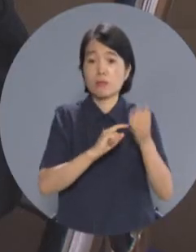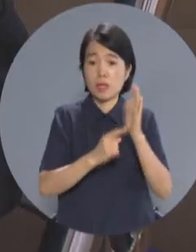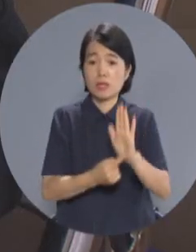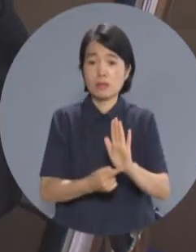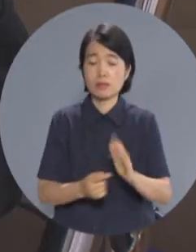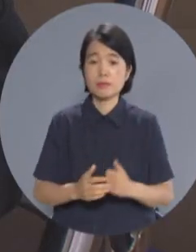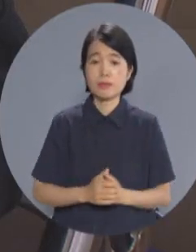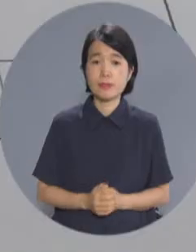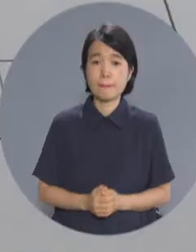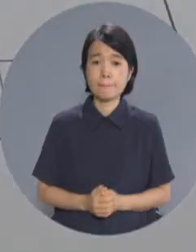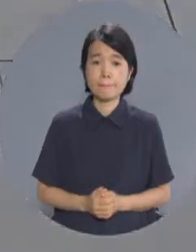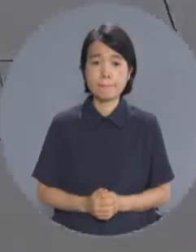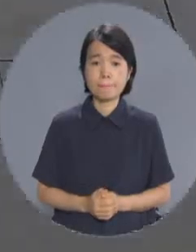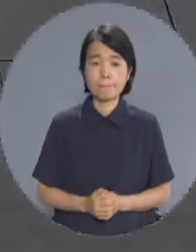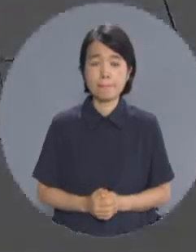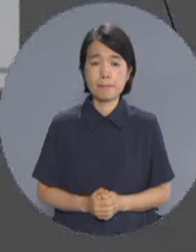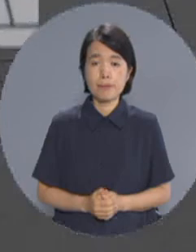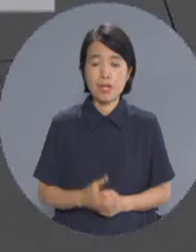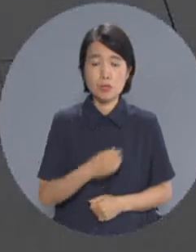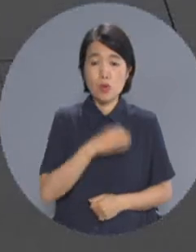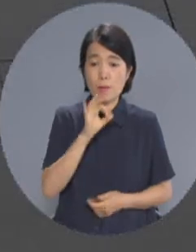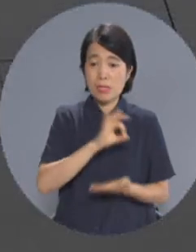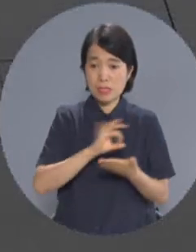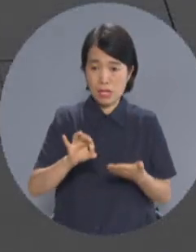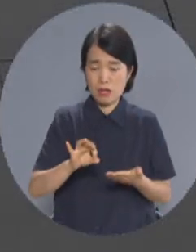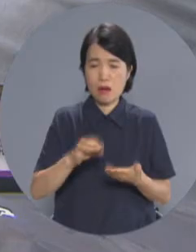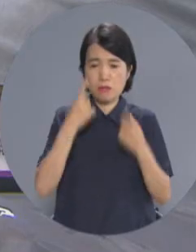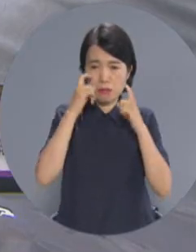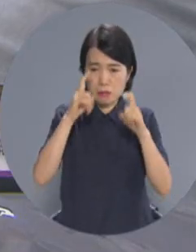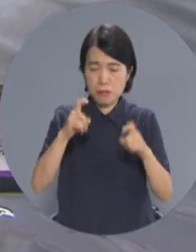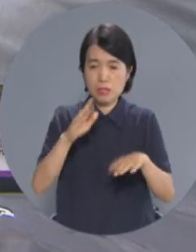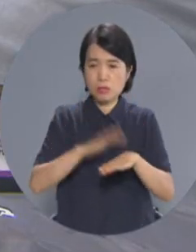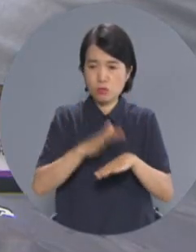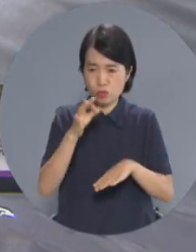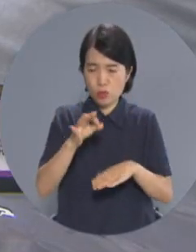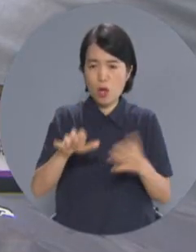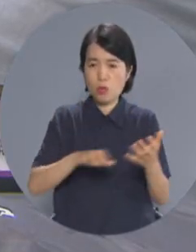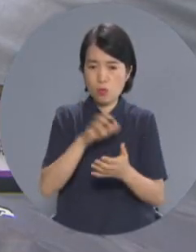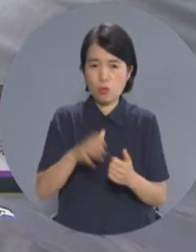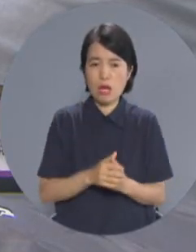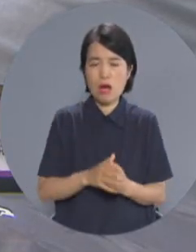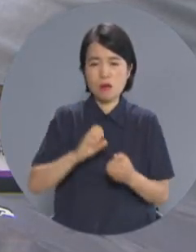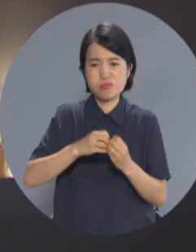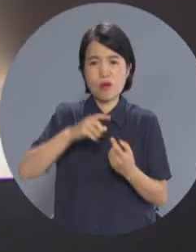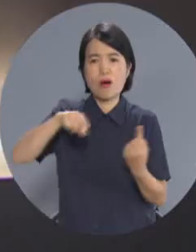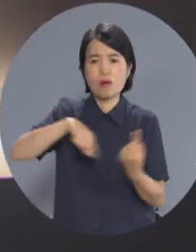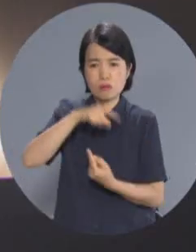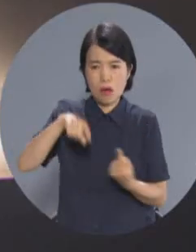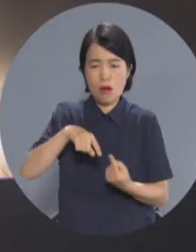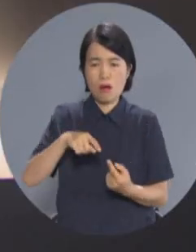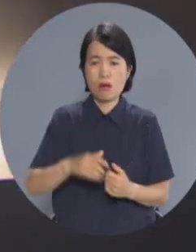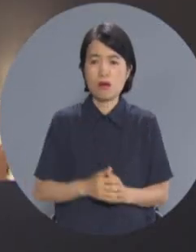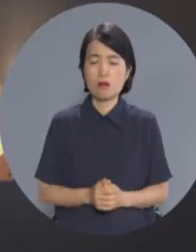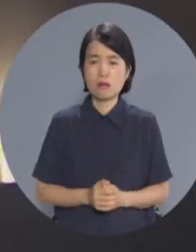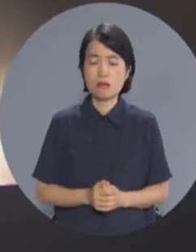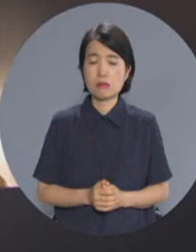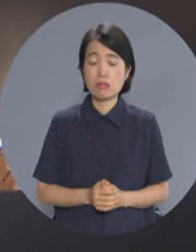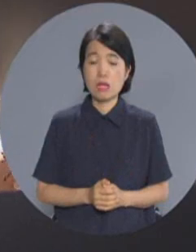전했습니다. 조합비 유용 의혹부터 근속수당 논란, 그리고 주먹구구식 운영까지.